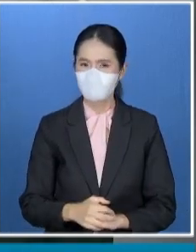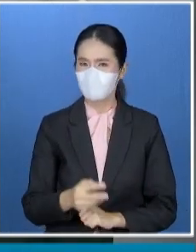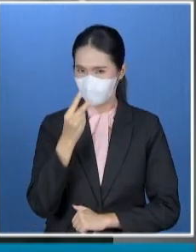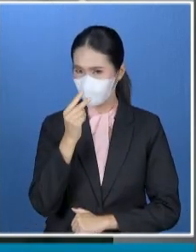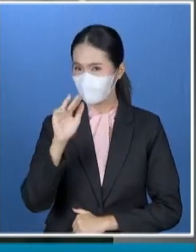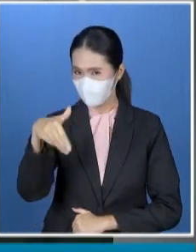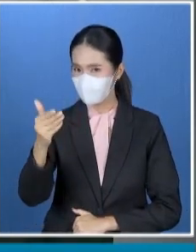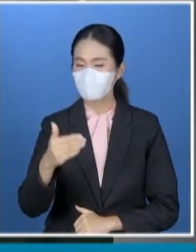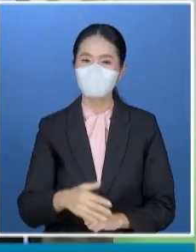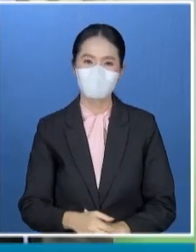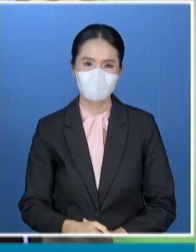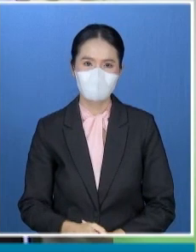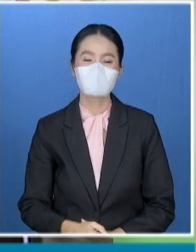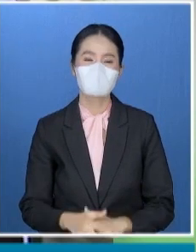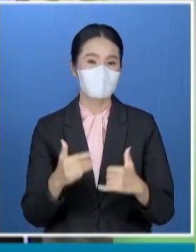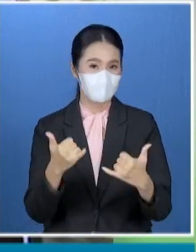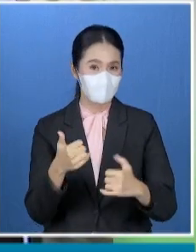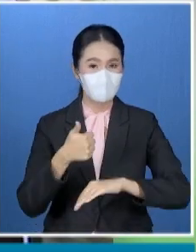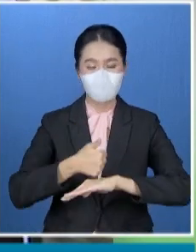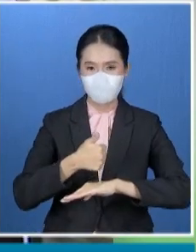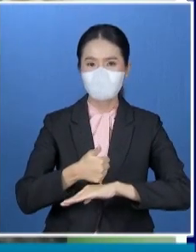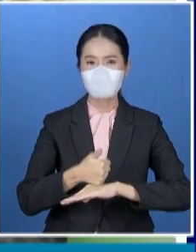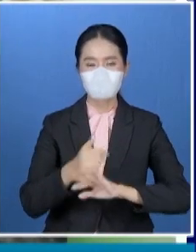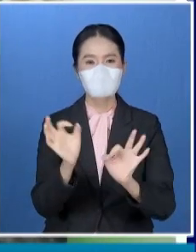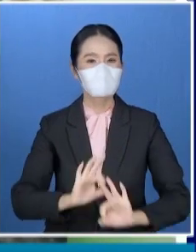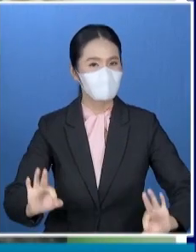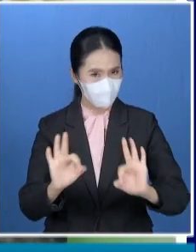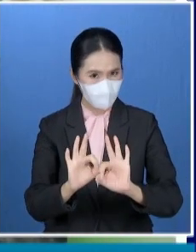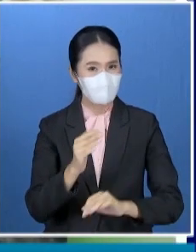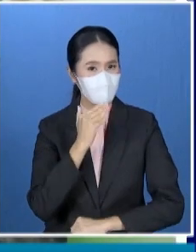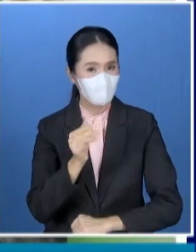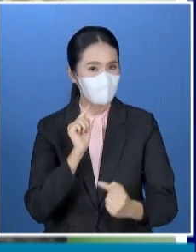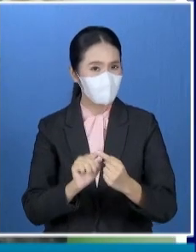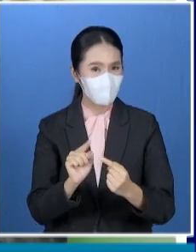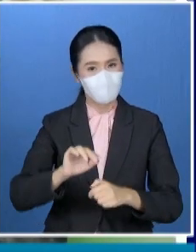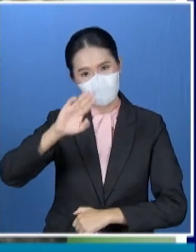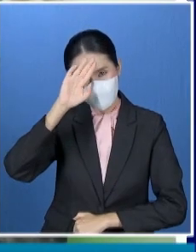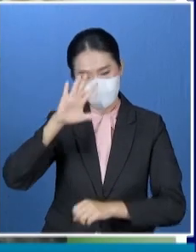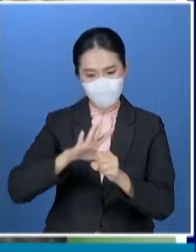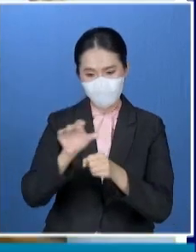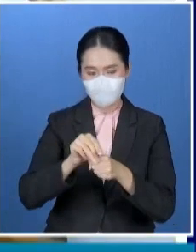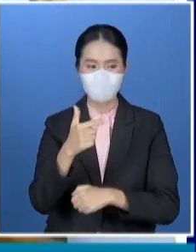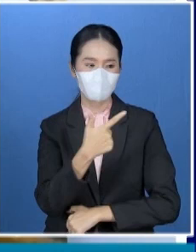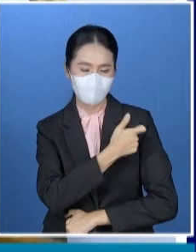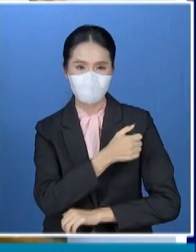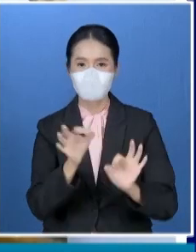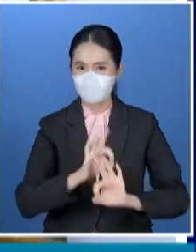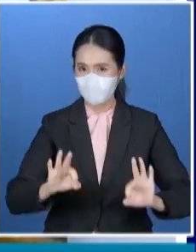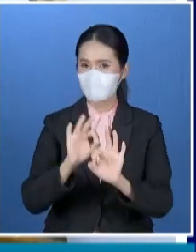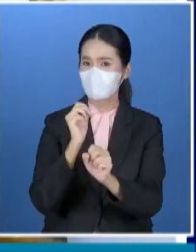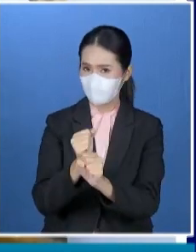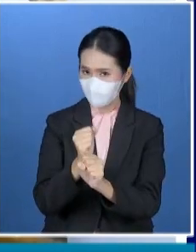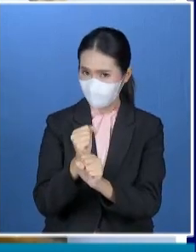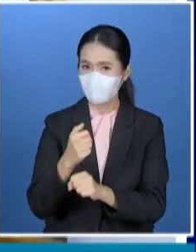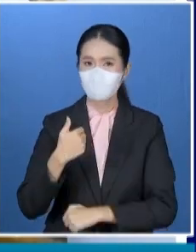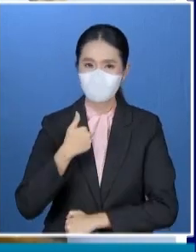แสด้วย ค่ะซึ่งเรื่องนี้ผู้ว่าก็ให้ความสำคัญมาโดยตลอดในเรื่องของผู้ป่วยแล้วก็เรื่องของวัคซีน ท่านก็ทำงานนะท่านก็